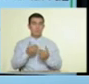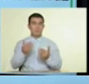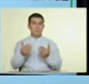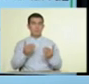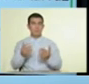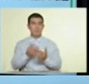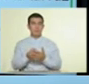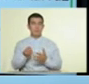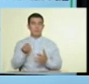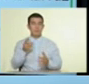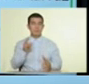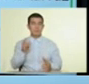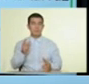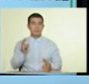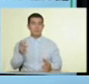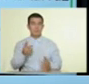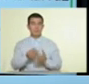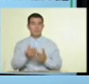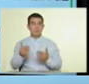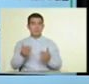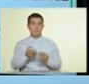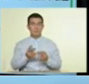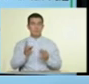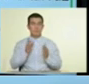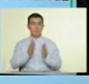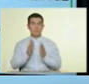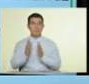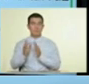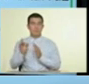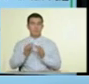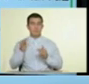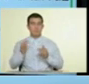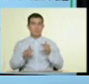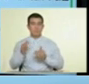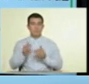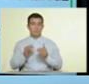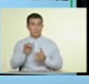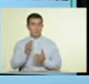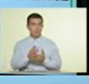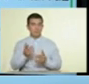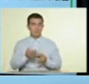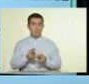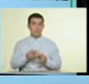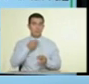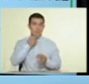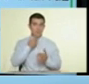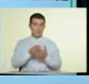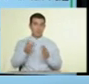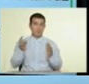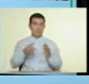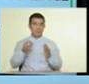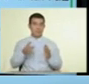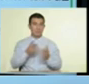necha kilogram ekanligi ustunli diagrammalarda ifodalangan ekan. Keling e'tibor bering, tarvuz